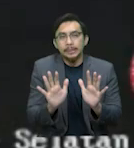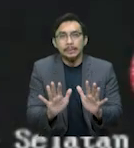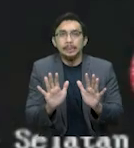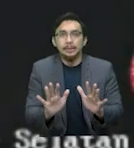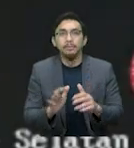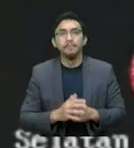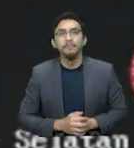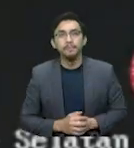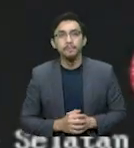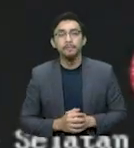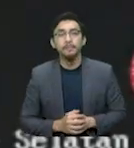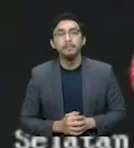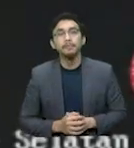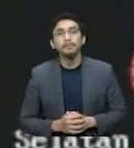sewaktu-waktu